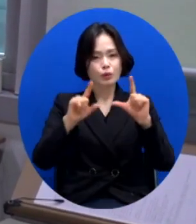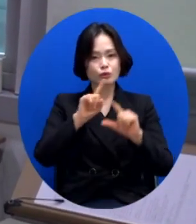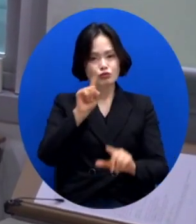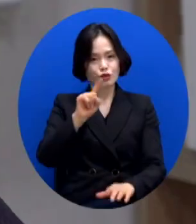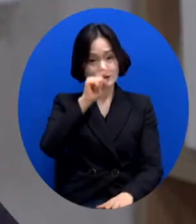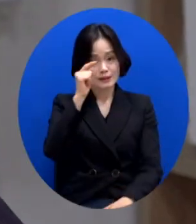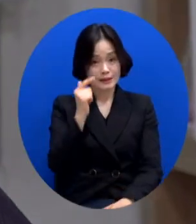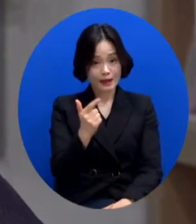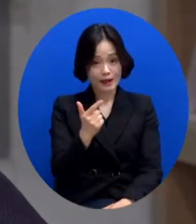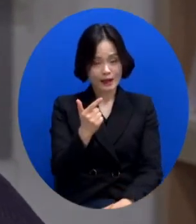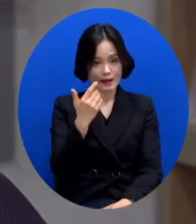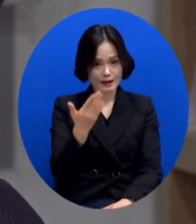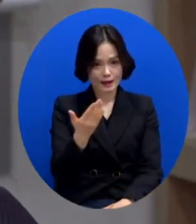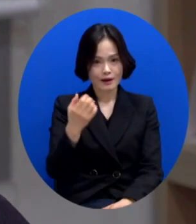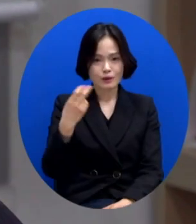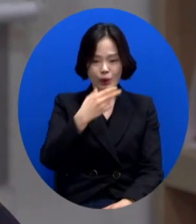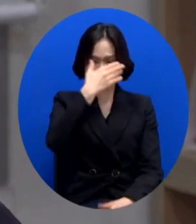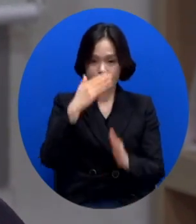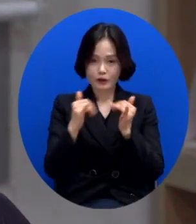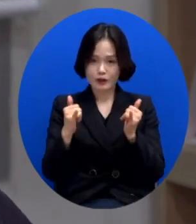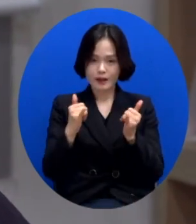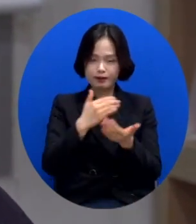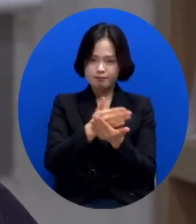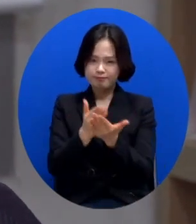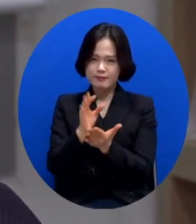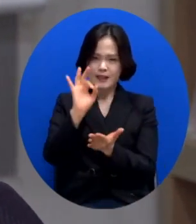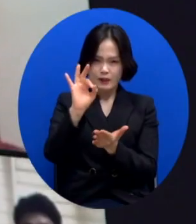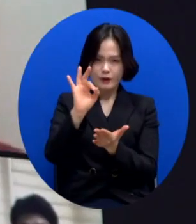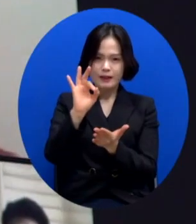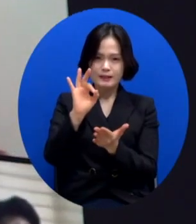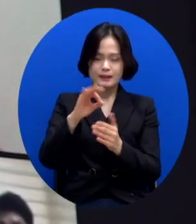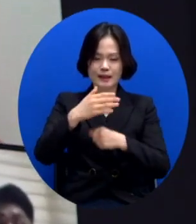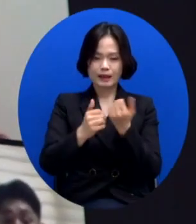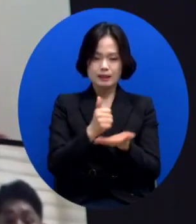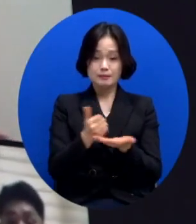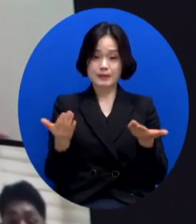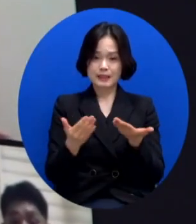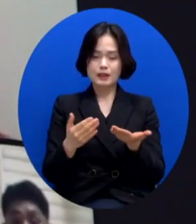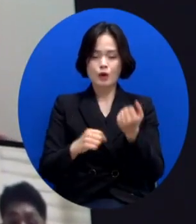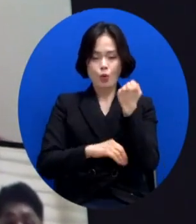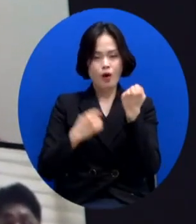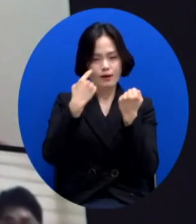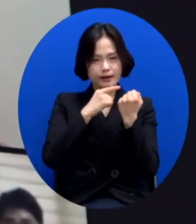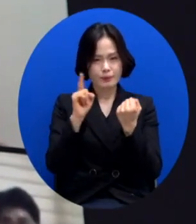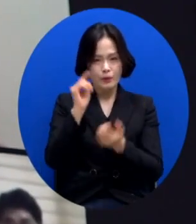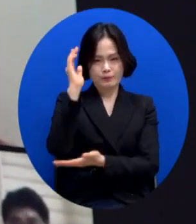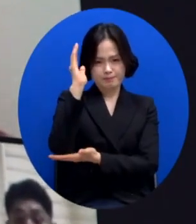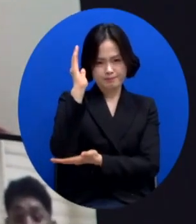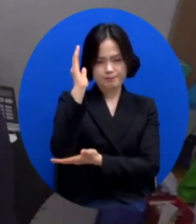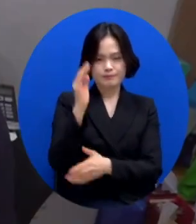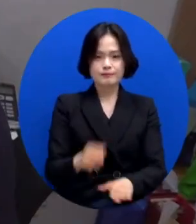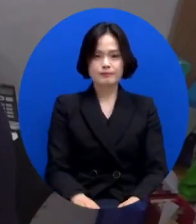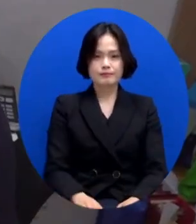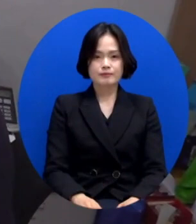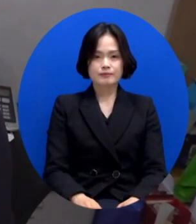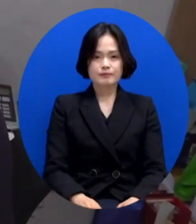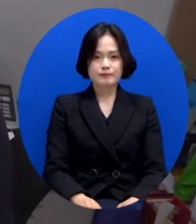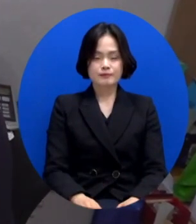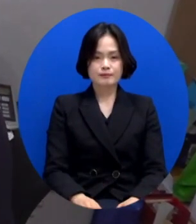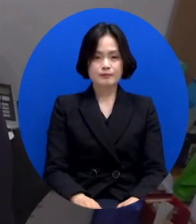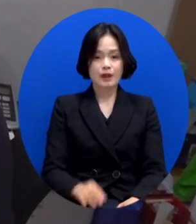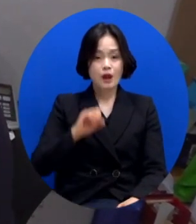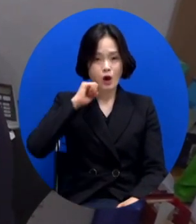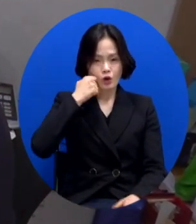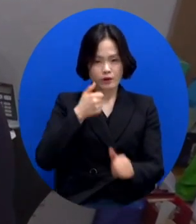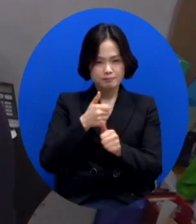요원이 청년사 역사의 10가지 살 권리 등을 주제로 강의했습니다 양 목사는 세미나를 통해 돌파구를 마련하고